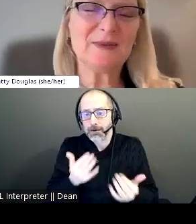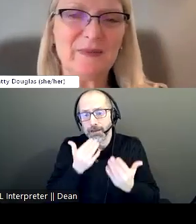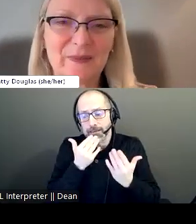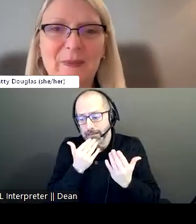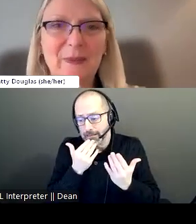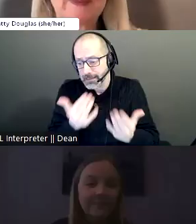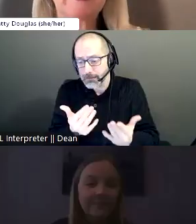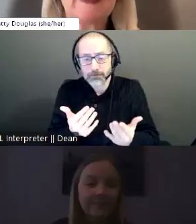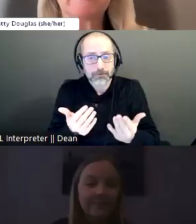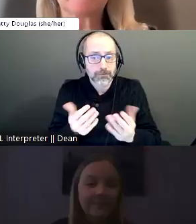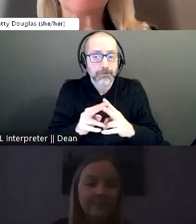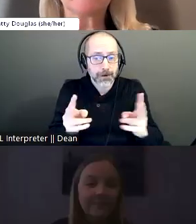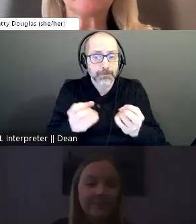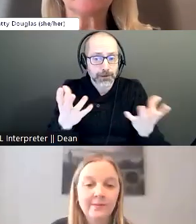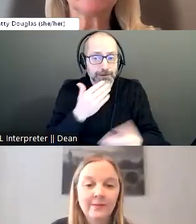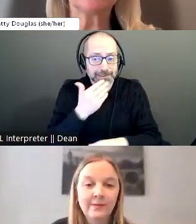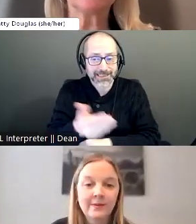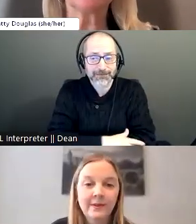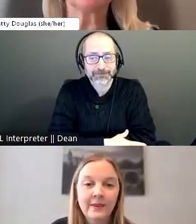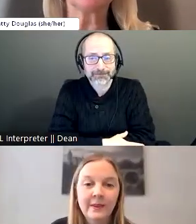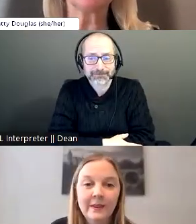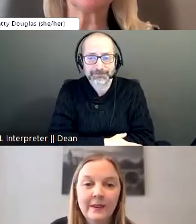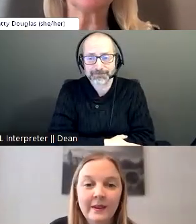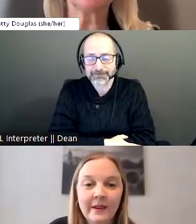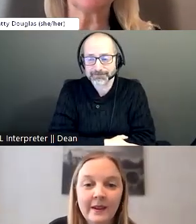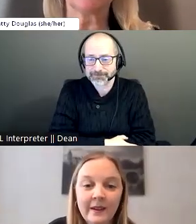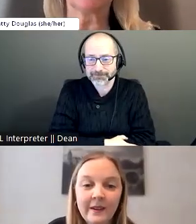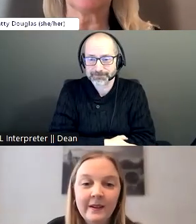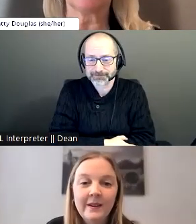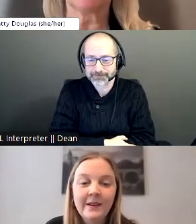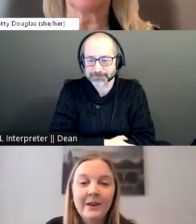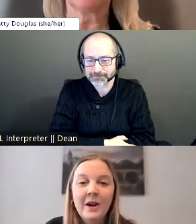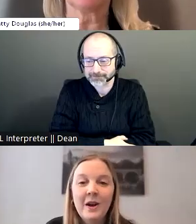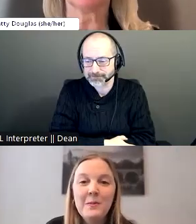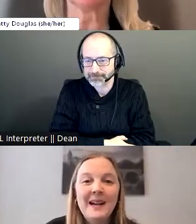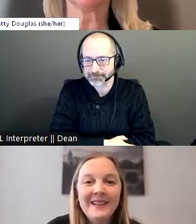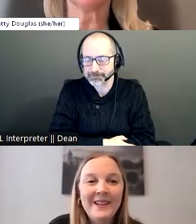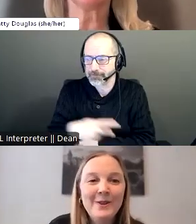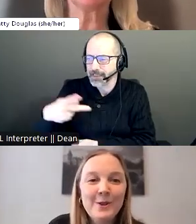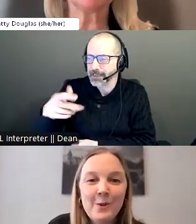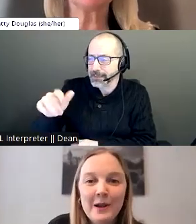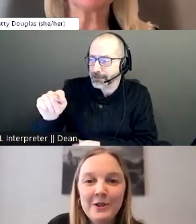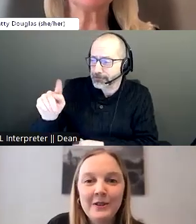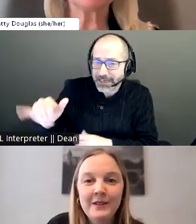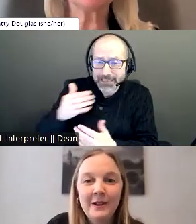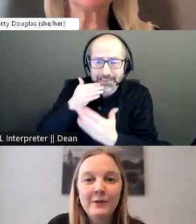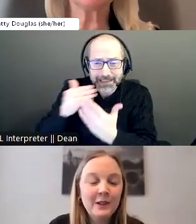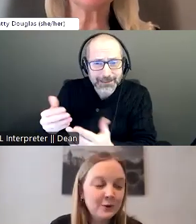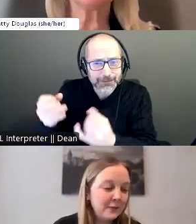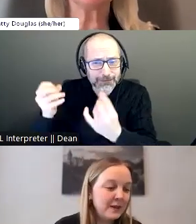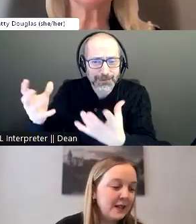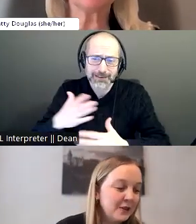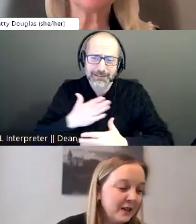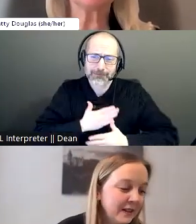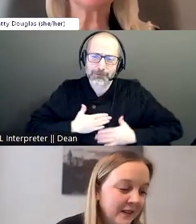Et je m'arrêterai ici. Merci beaucoup. Oh, Patty, thank you so much. Patty, I really enjoyed merci, that